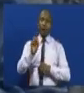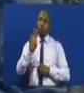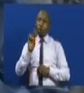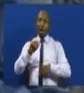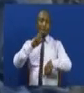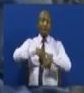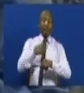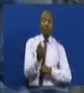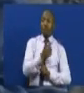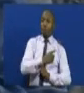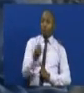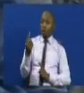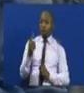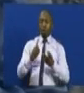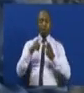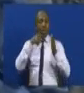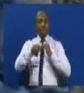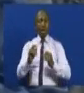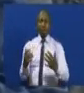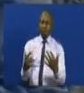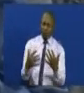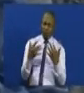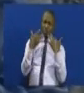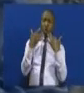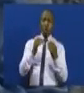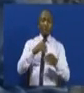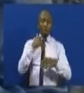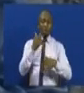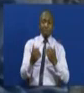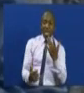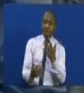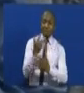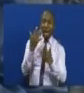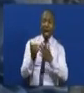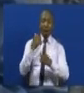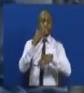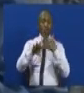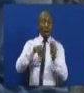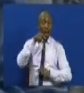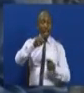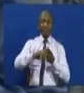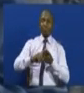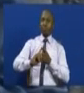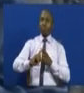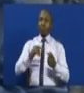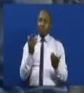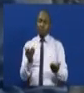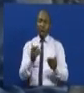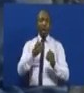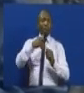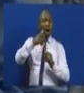wiki. Unapojifukiza kwa kuweka mimea hii tuliyoitaja, kwa kuweka kifumbasi yale